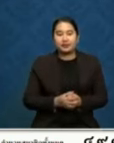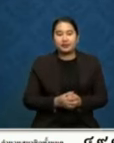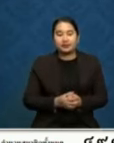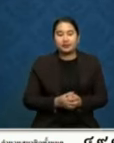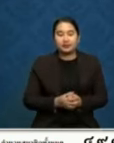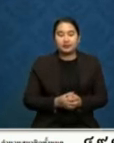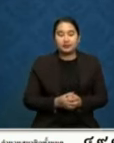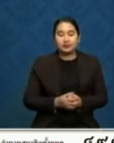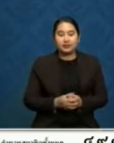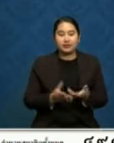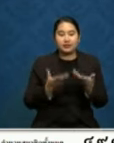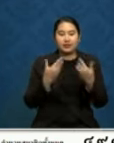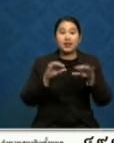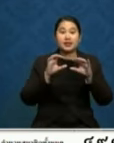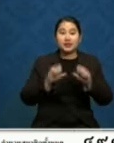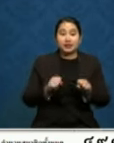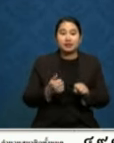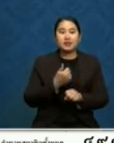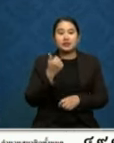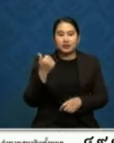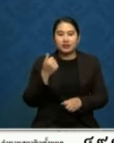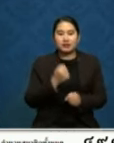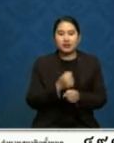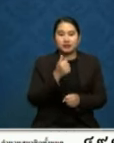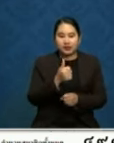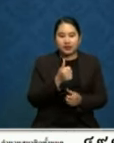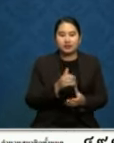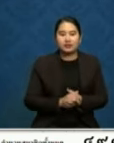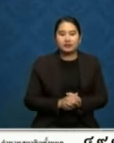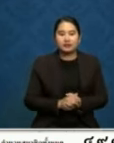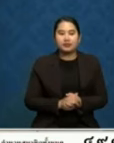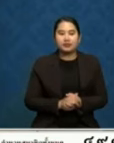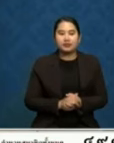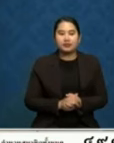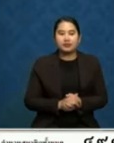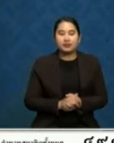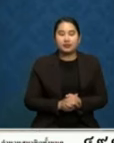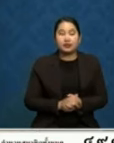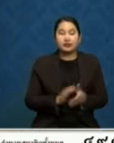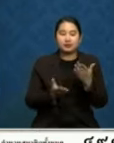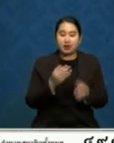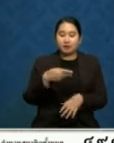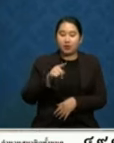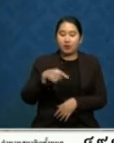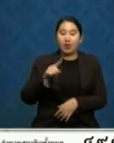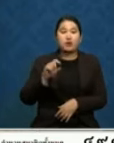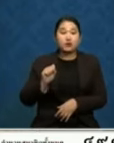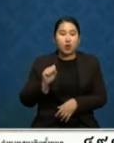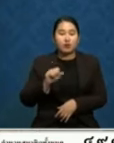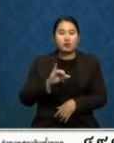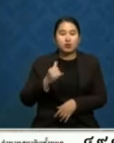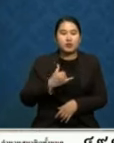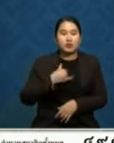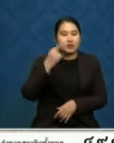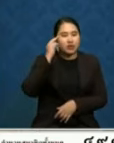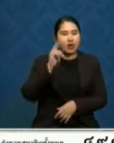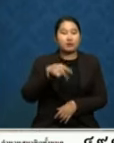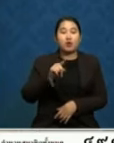ล้วยังจับสวยอย่างอื่นได้อีกนะครับก็คือปปส.หลายคนก็คิดว่าปปส.นั้